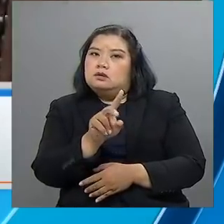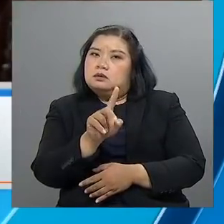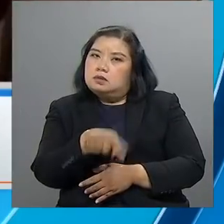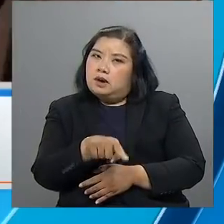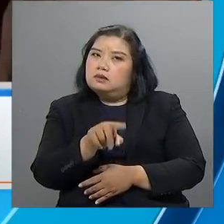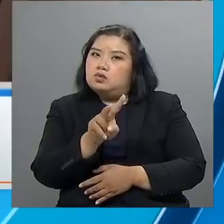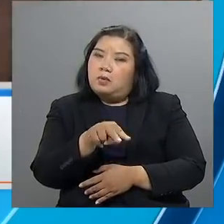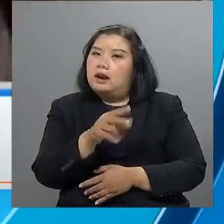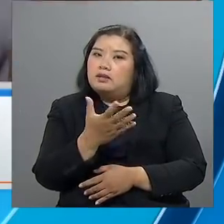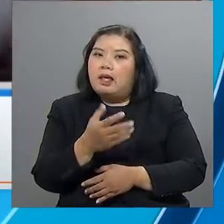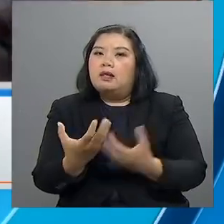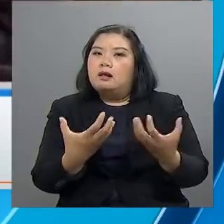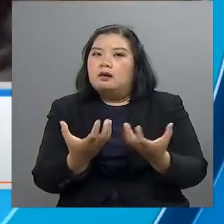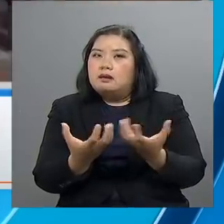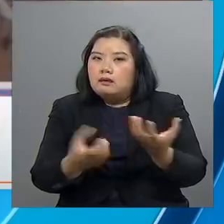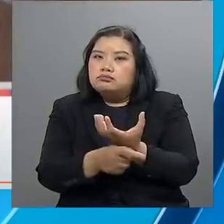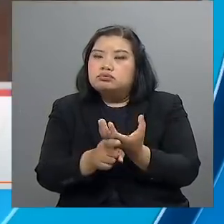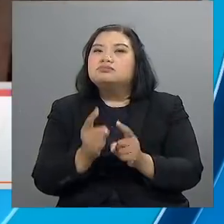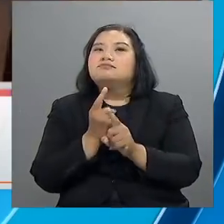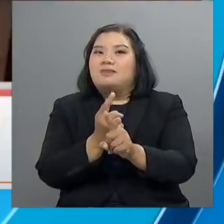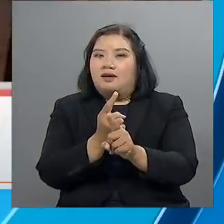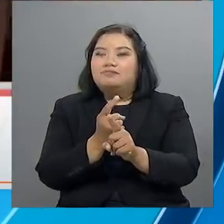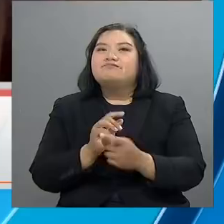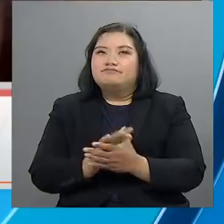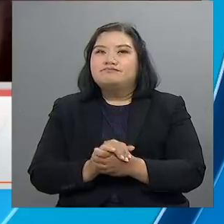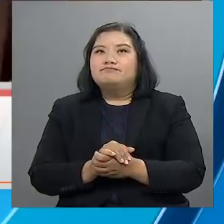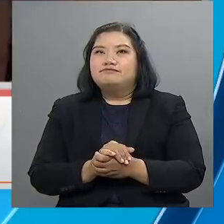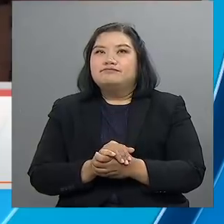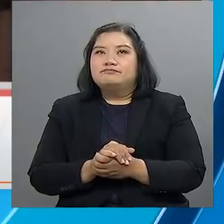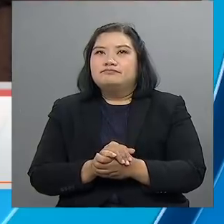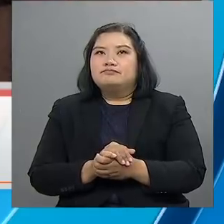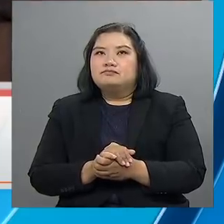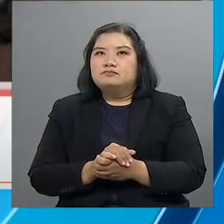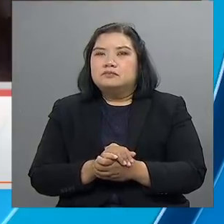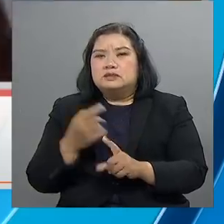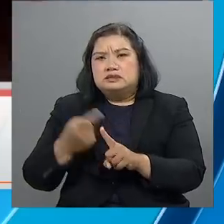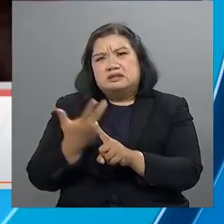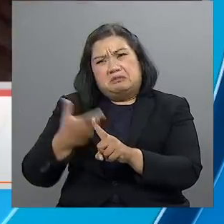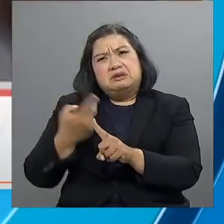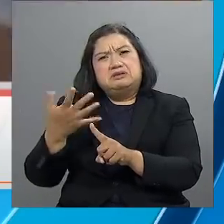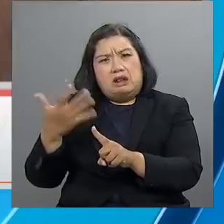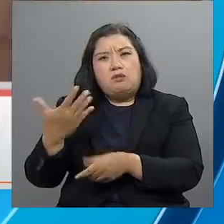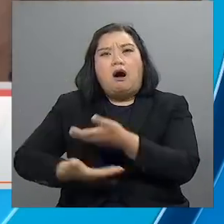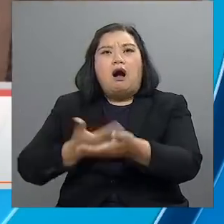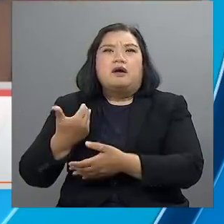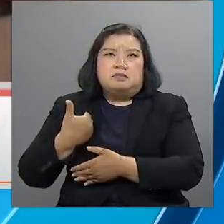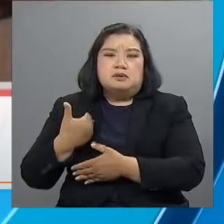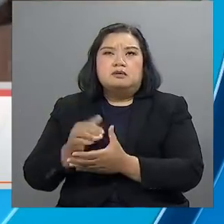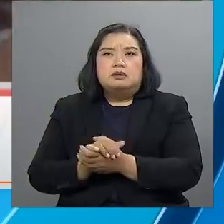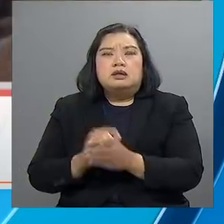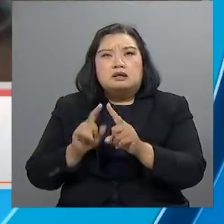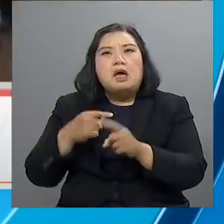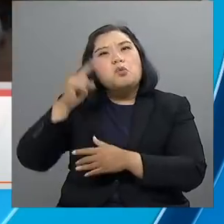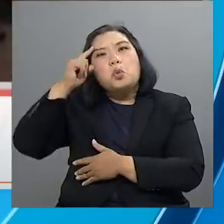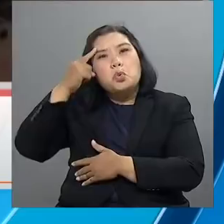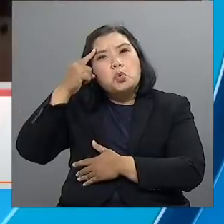ช่ขายยกตัวไปเลย อายุมันยืนหรือเปล่าไม่รู้เนาะแพท ส่วนใหญ่เขาเลี้ยงกัน 3-4 เดือนเขาก็ขายกันแล้วนะครึ่งปีไม่เกินนี้แต่ไม่แน่ใจว่าอายุไขจริงๆเนี่ย มันเ